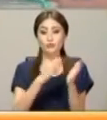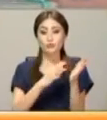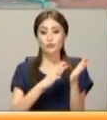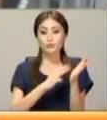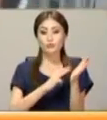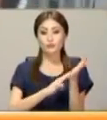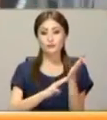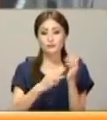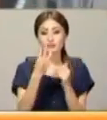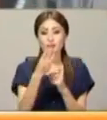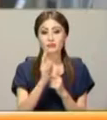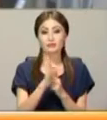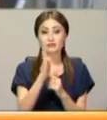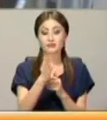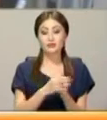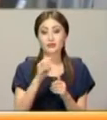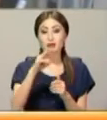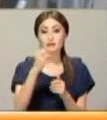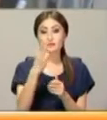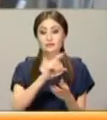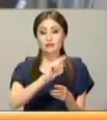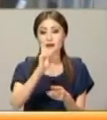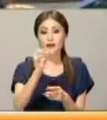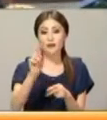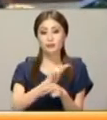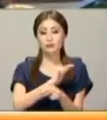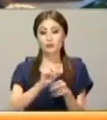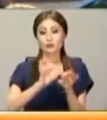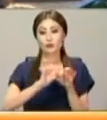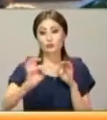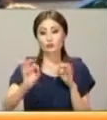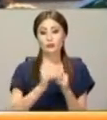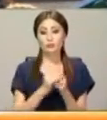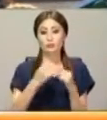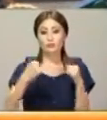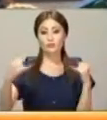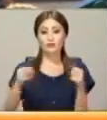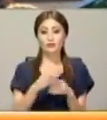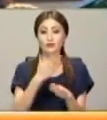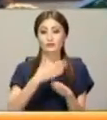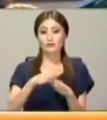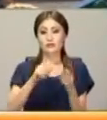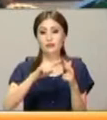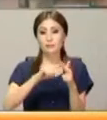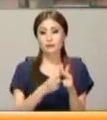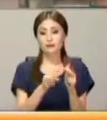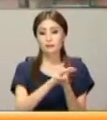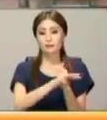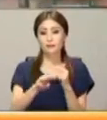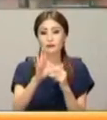В этом году ТЭЦ «Нарына» провела капитальный ремонт трубопроводов. Всего на эти цели было выделено 1,5 миллиона сумов.